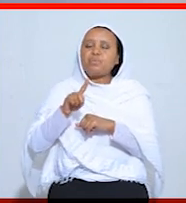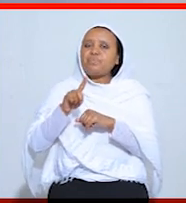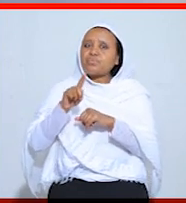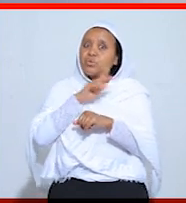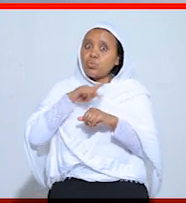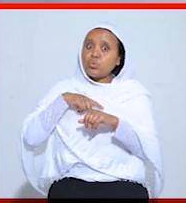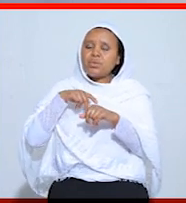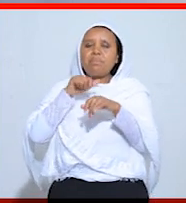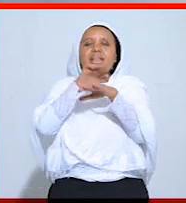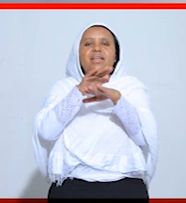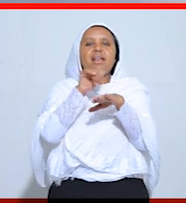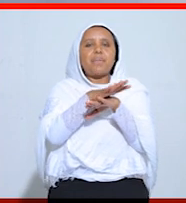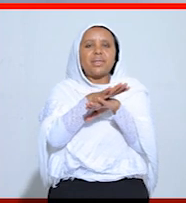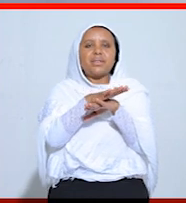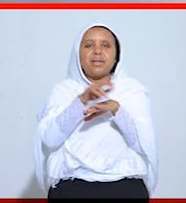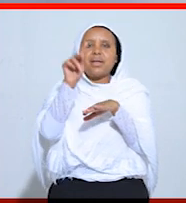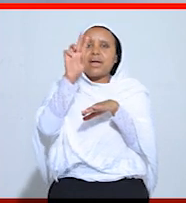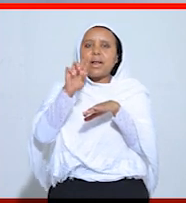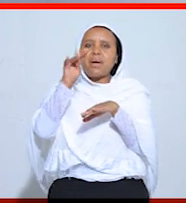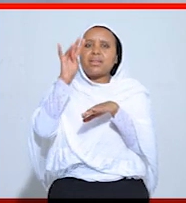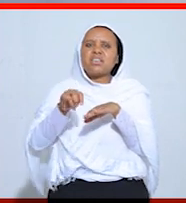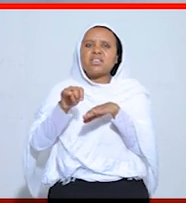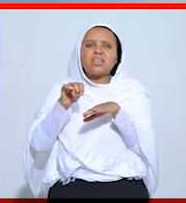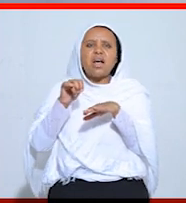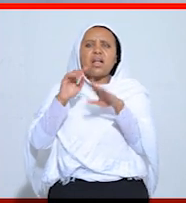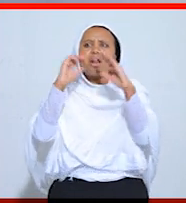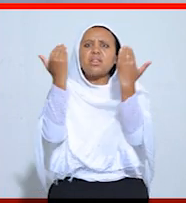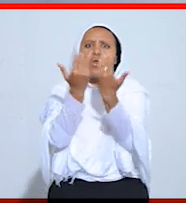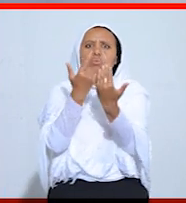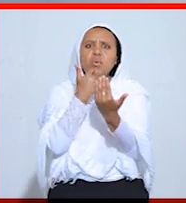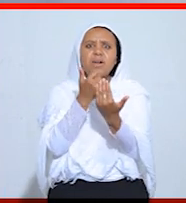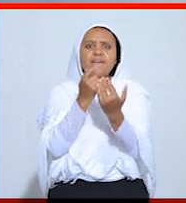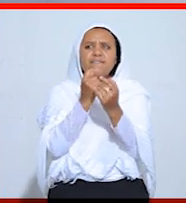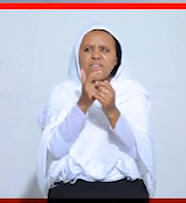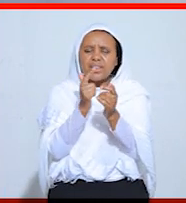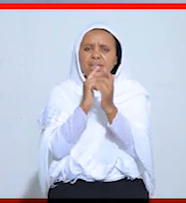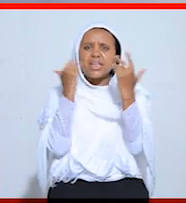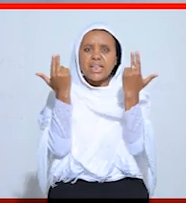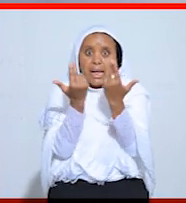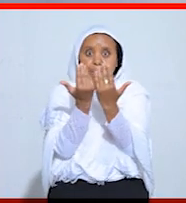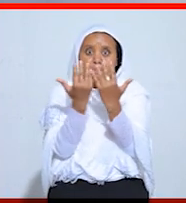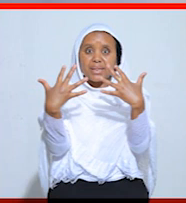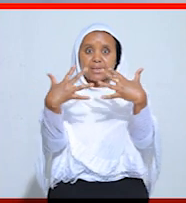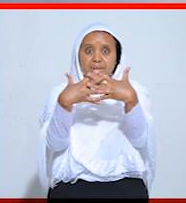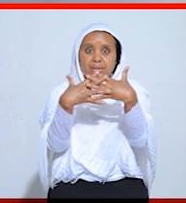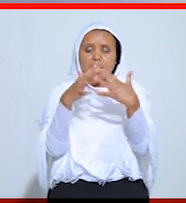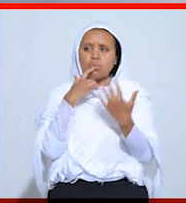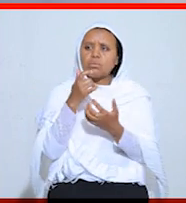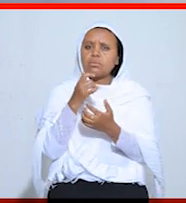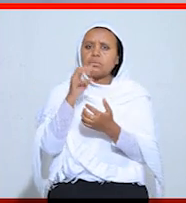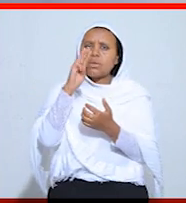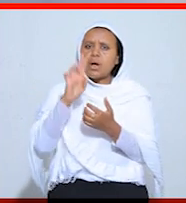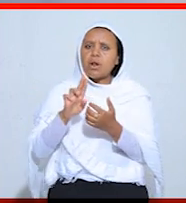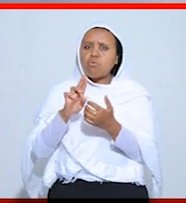መልእክተኛ ላከበት። የሶርያው ንጉስ ሬማትን አጥራታለሁ ብሏልና ፈጥነህ እጠርበት ቅጠርበት አለው። የሰማርያው ንጉስ ቀድሞ